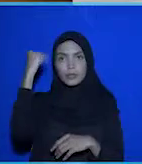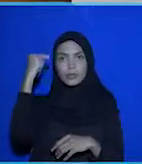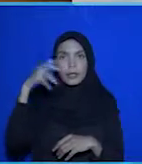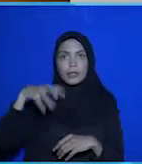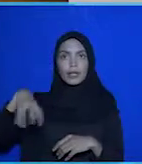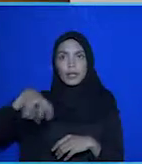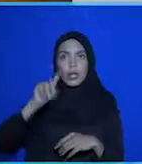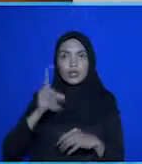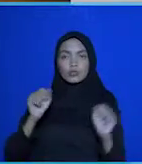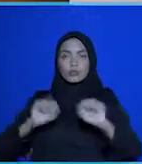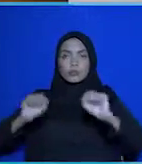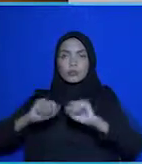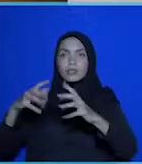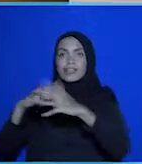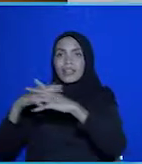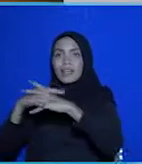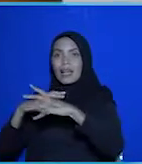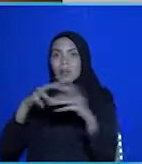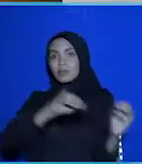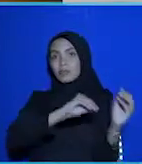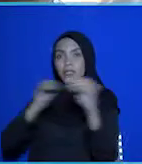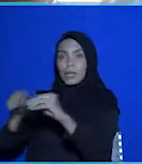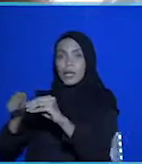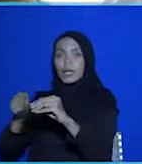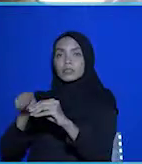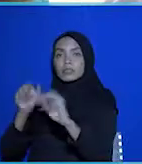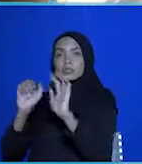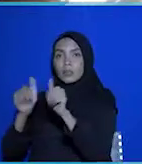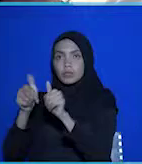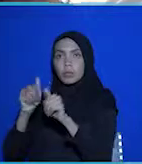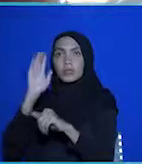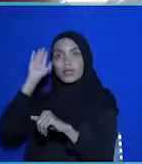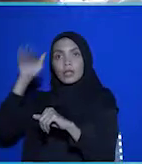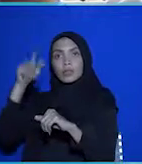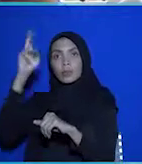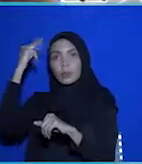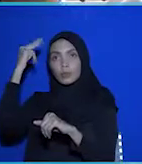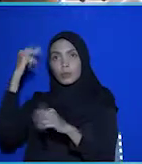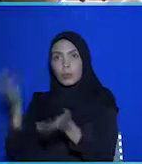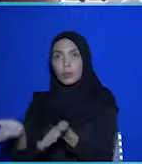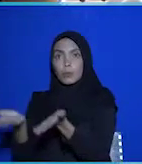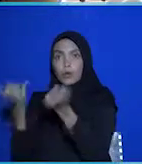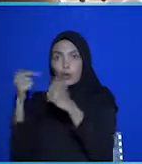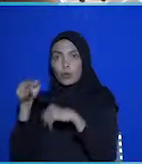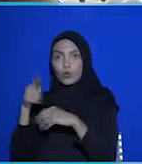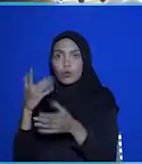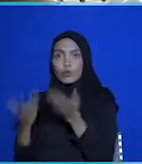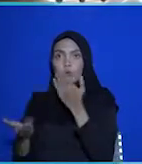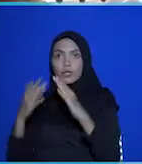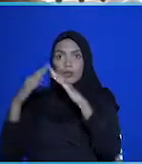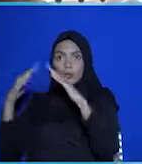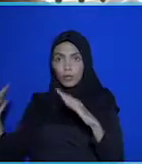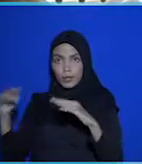dan pemerintah daerah harus segera mencarikan tanah relokasi dan nanti pemerintah akan